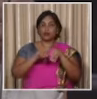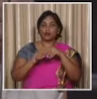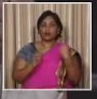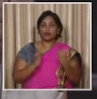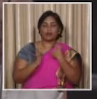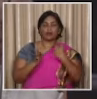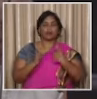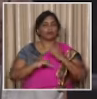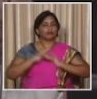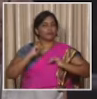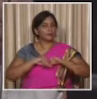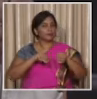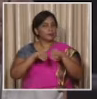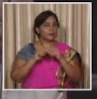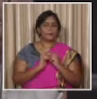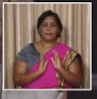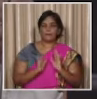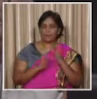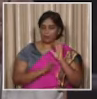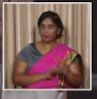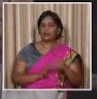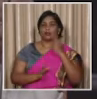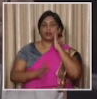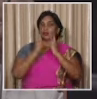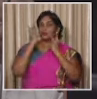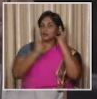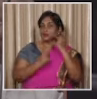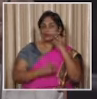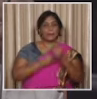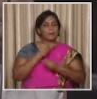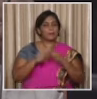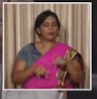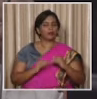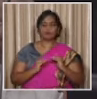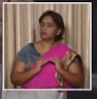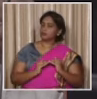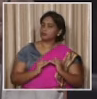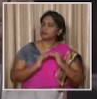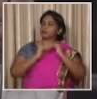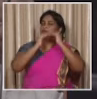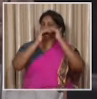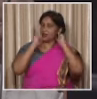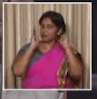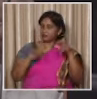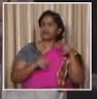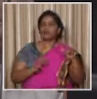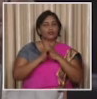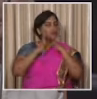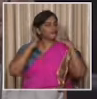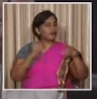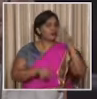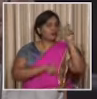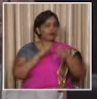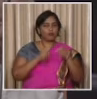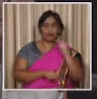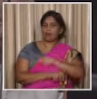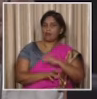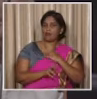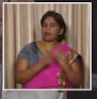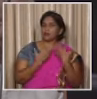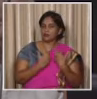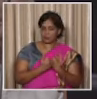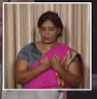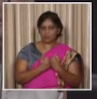නවීකරණ කටයුතු ආරම්භ කර තිබෙනවා. සංචාරක ව්‍යාපාරය දැන් ඉහළටම එසවී තිබෙනවා. විශාල පිරිසක් එයින් ප්‍රතිලාභ